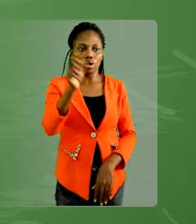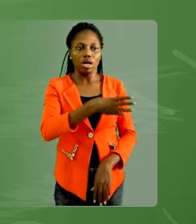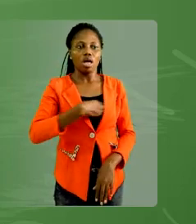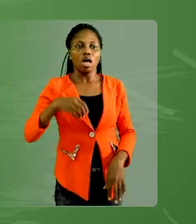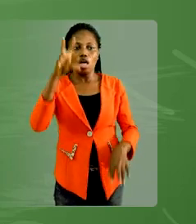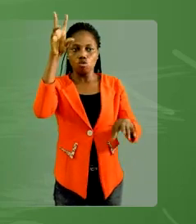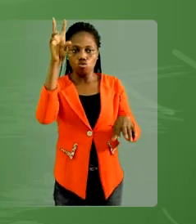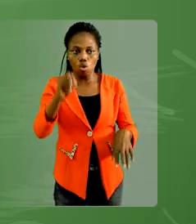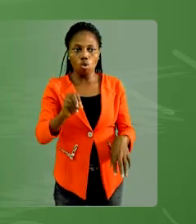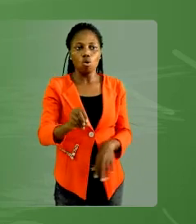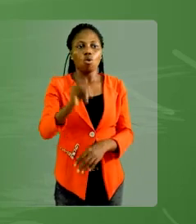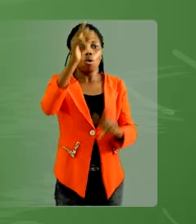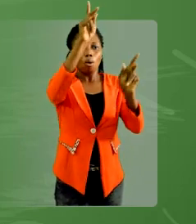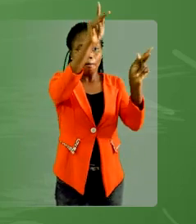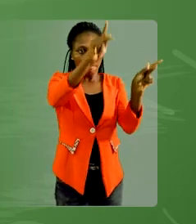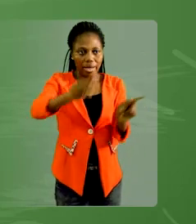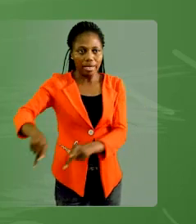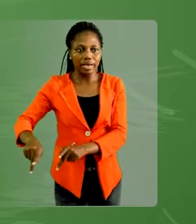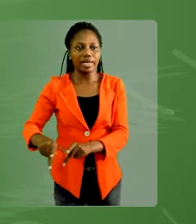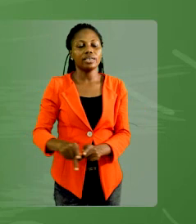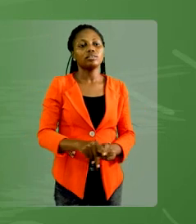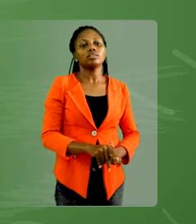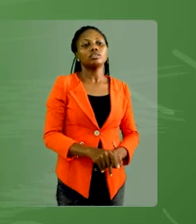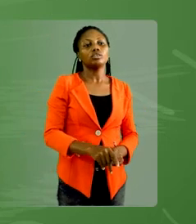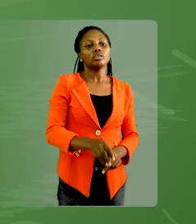non parallèles à l'axe des ordonnées.